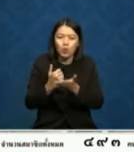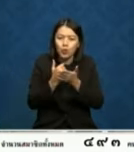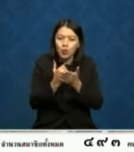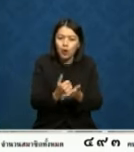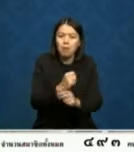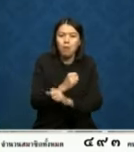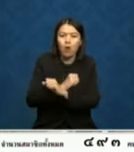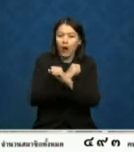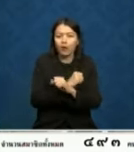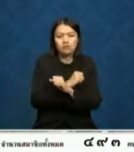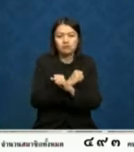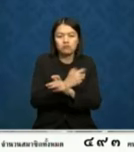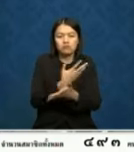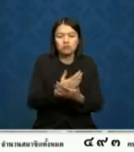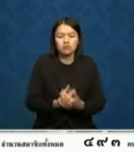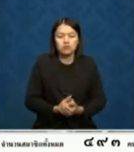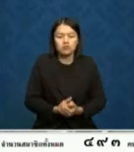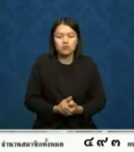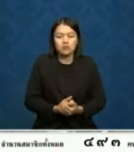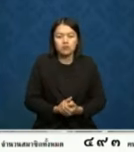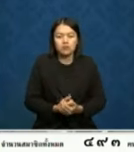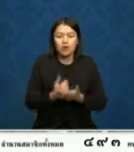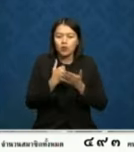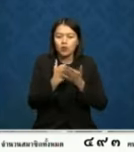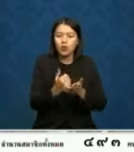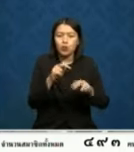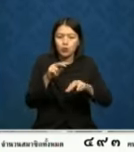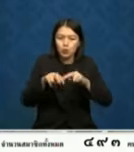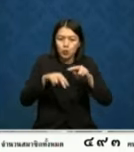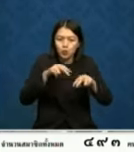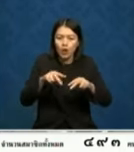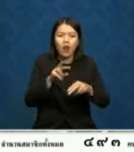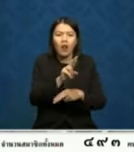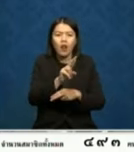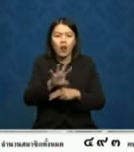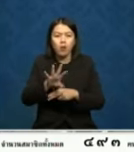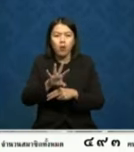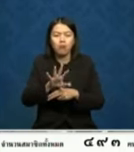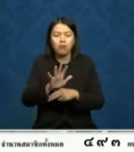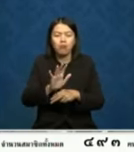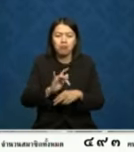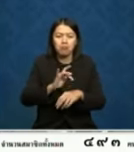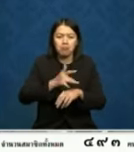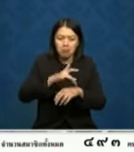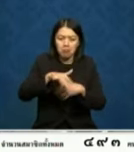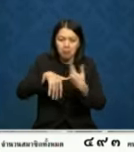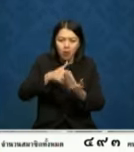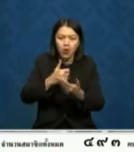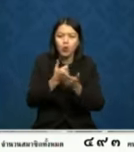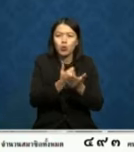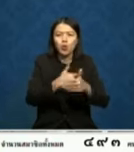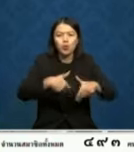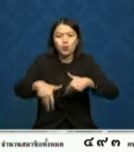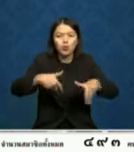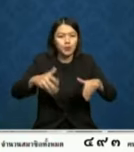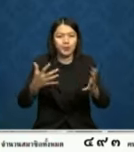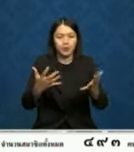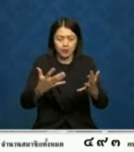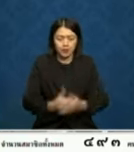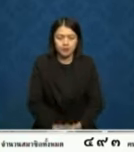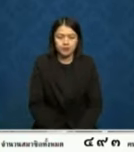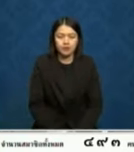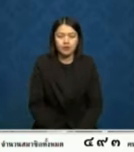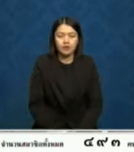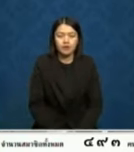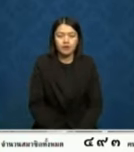ในการป้องกันและในการที่จะช่วยดูแลระบบนิเวศให้กับพ่อแม่พี่น้องประชาชนเลยใน